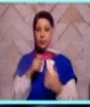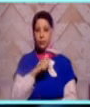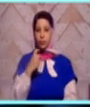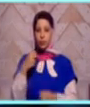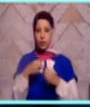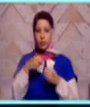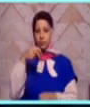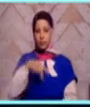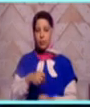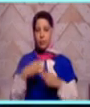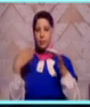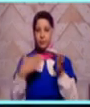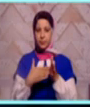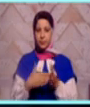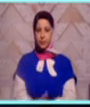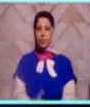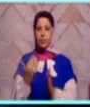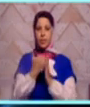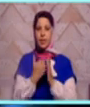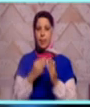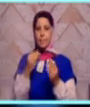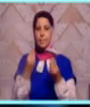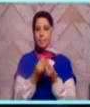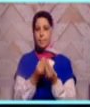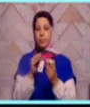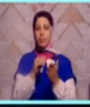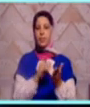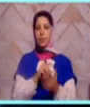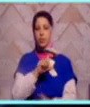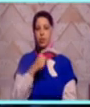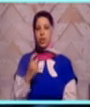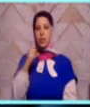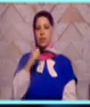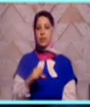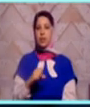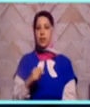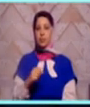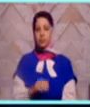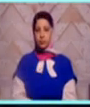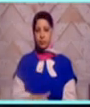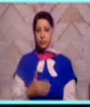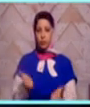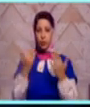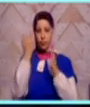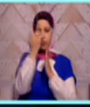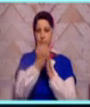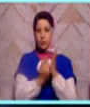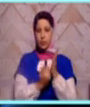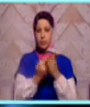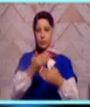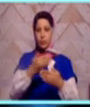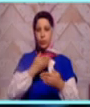8، نبدا نحس ان هي بتقل مع بدايات شهر 9، لان احنا مع بدايات 9 منخفض الهند الموسمي بيبدا يتراجع